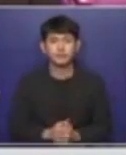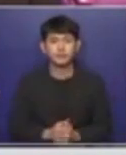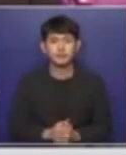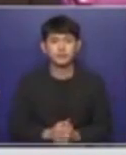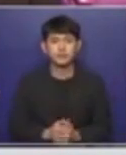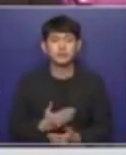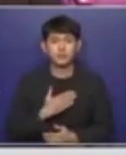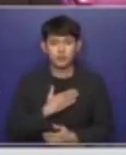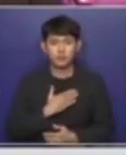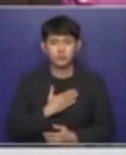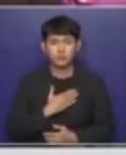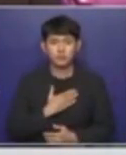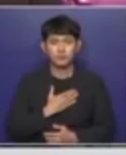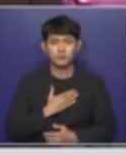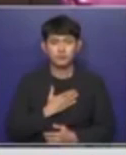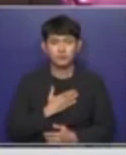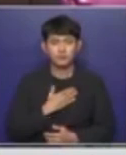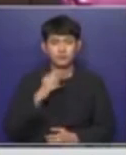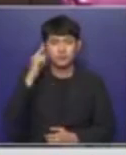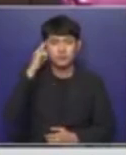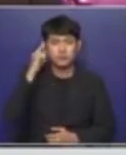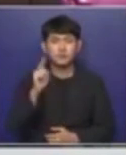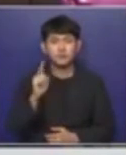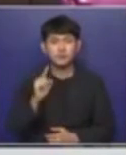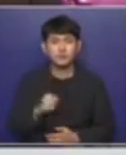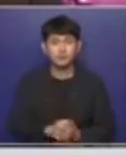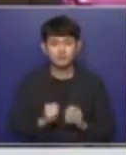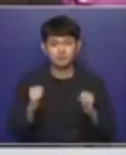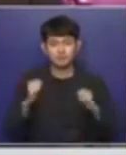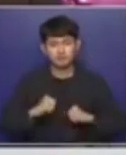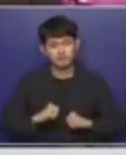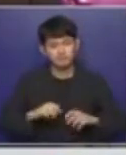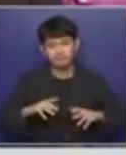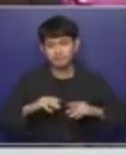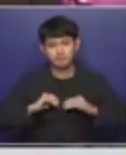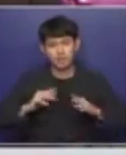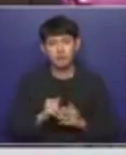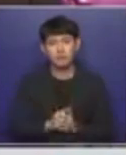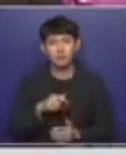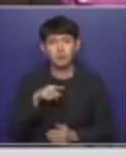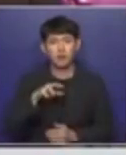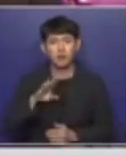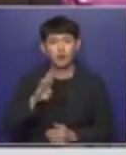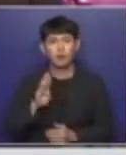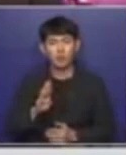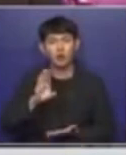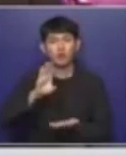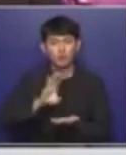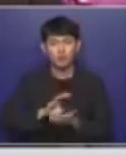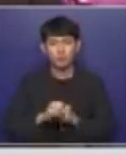ผมจึงไม่อาจที่จะให้ความเห็นชอบร่างพระราชบัญญัติงบประมาณรายจ่ายประจำปีฉบับ